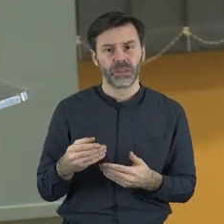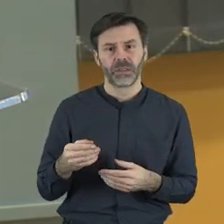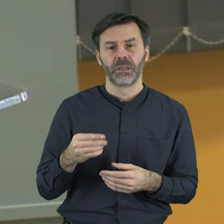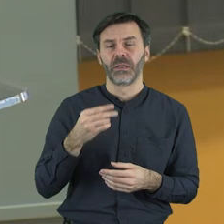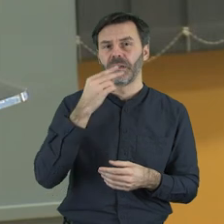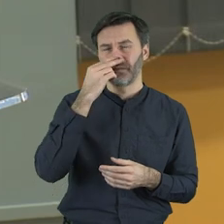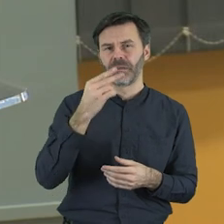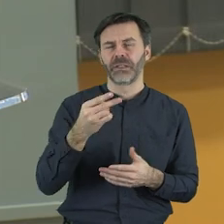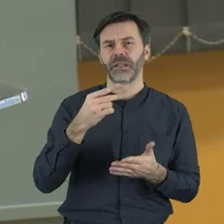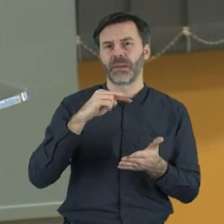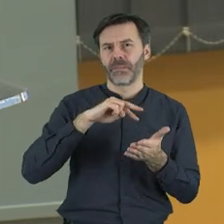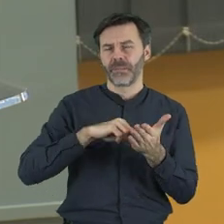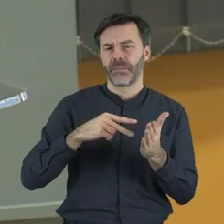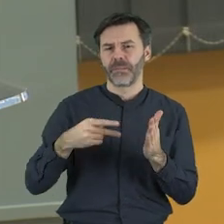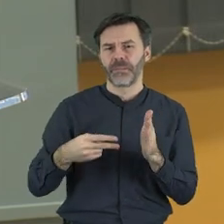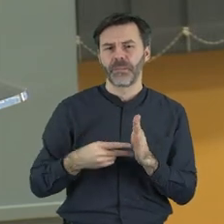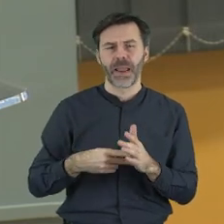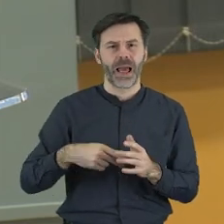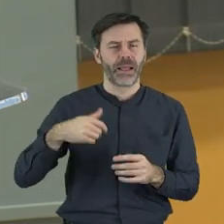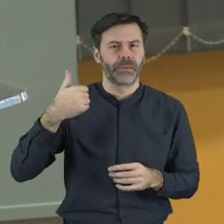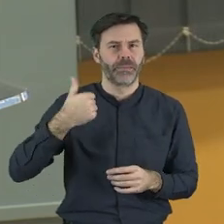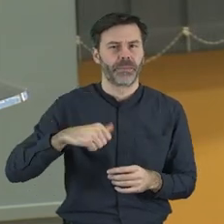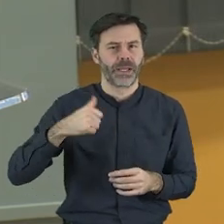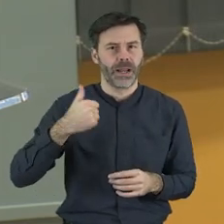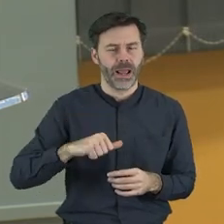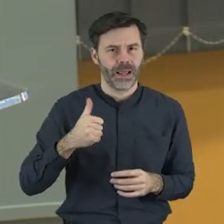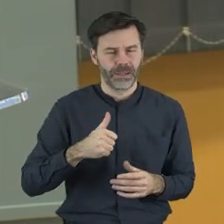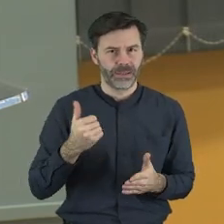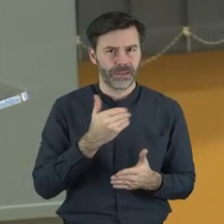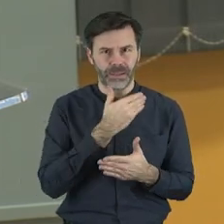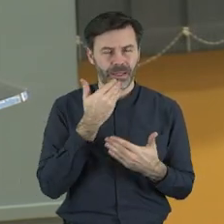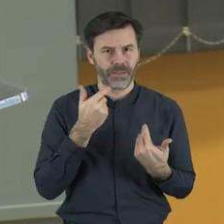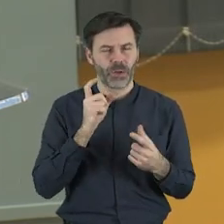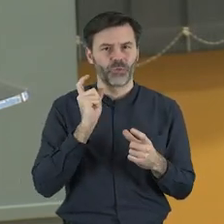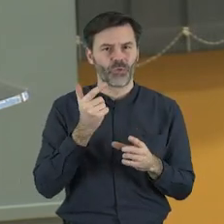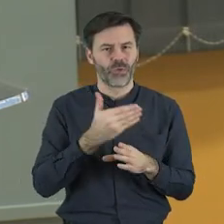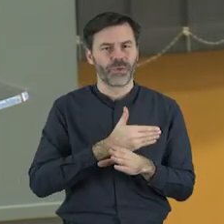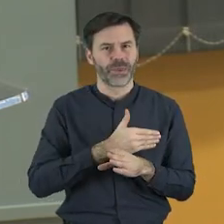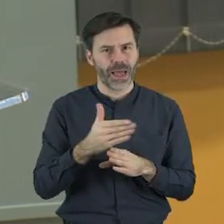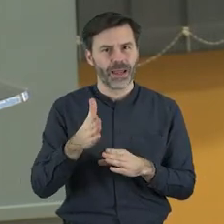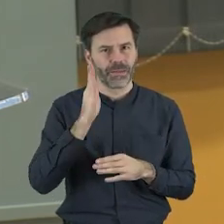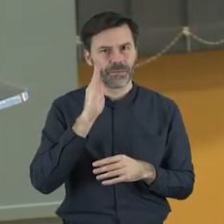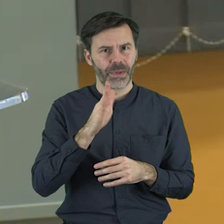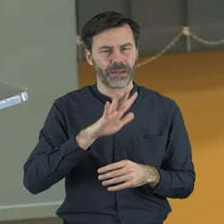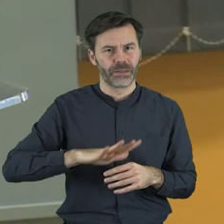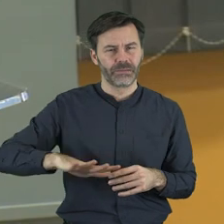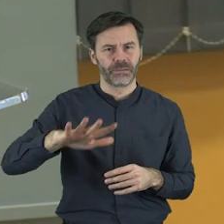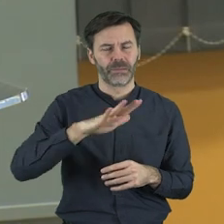są związane z istnieniem kardiologii w tej czy innej formie w szpitalu w